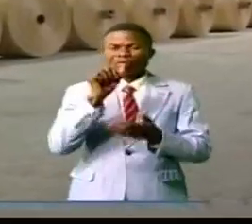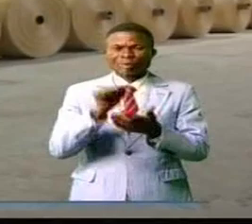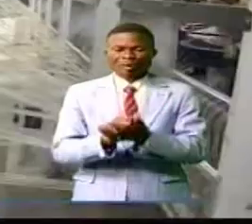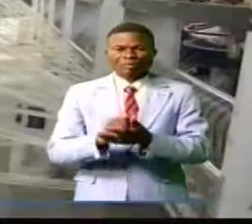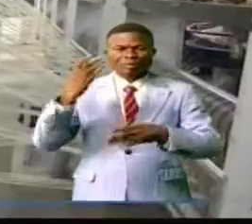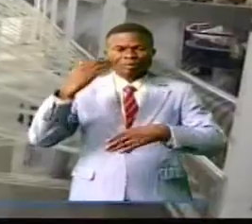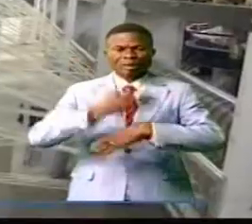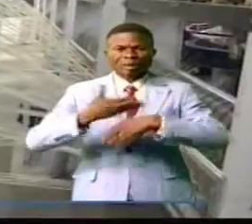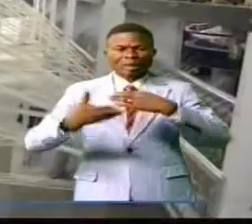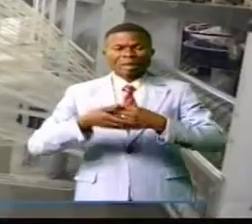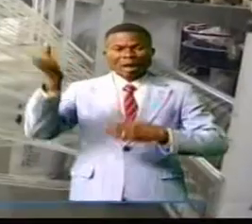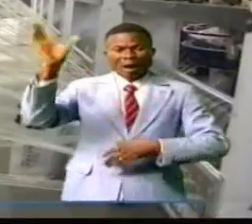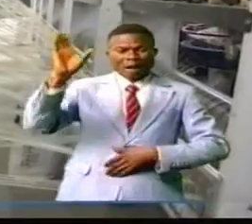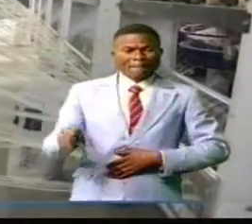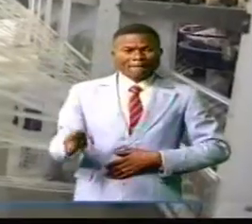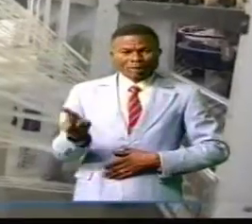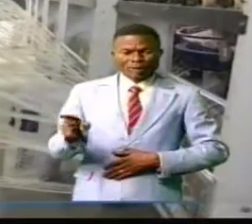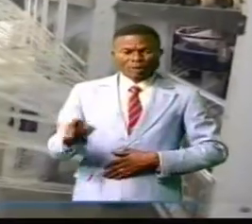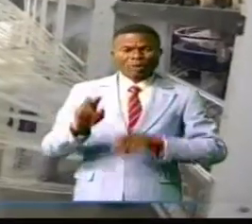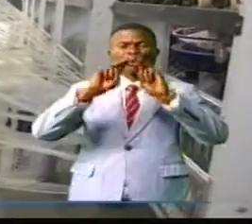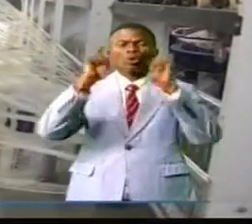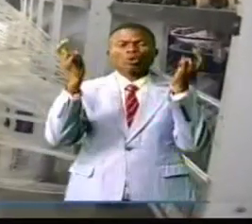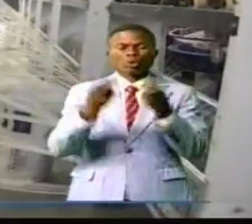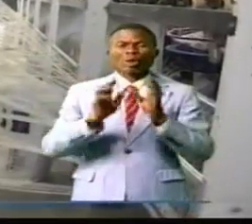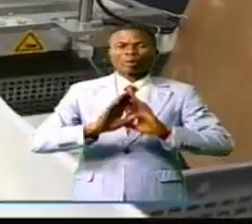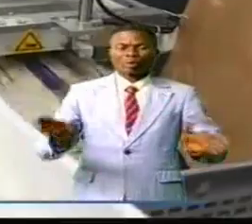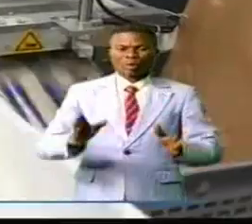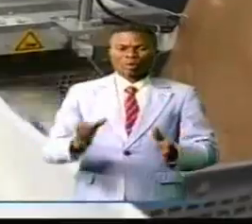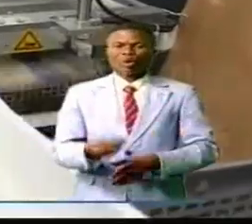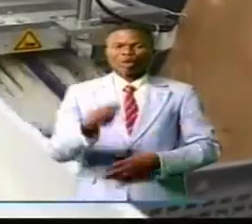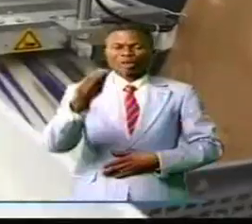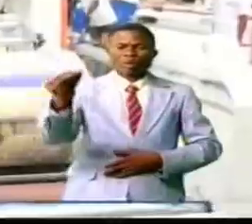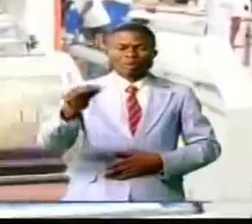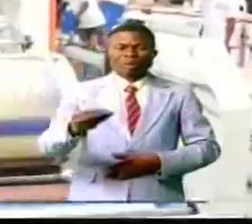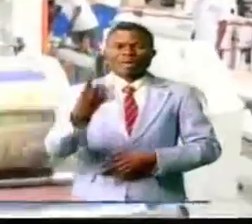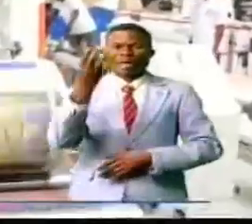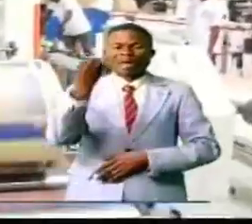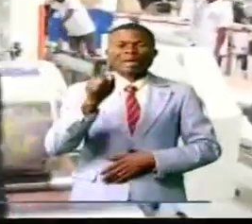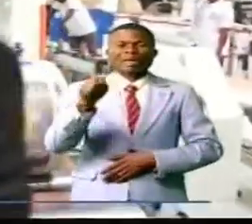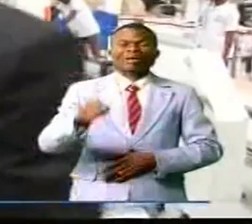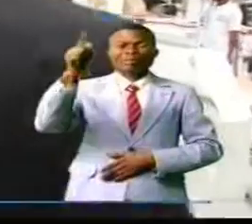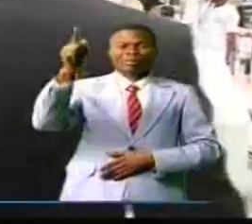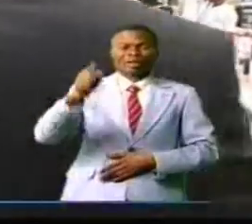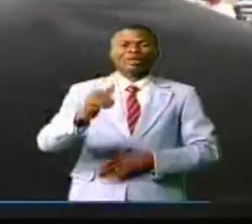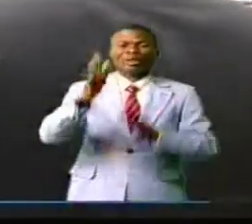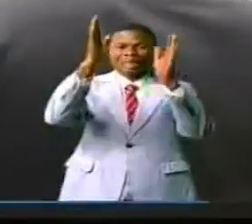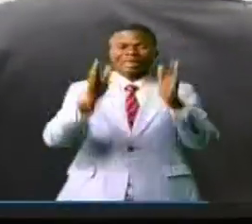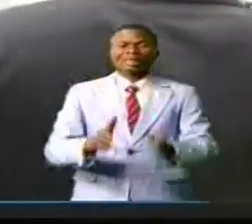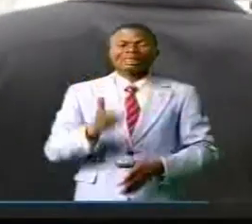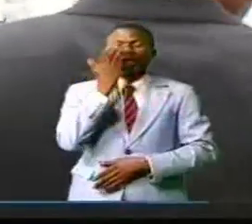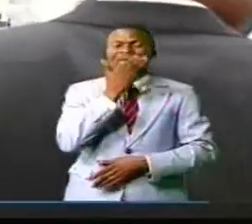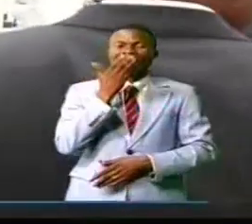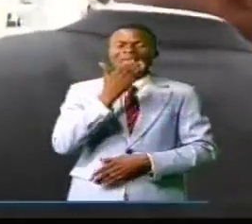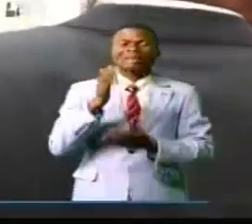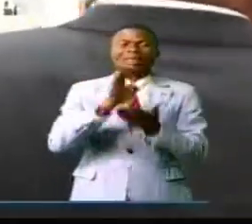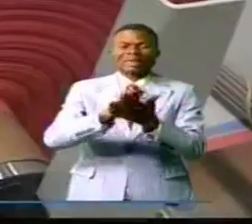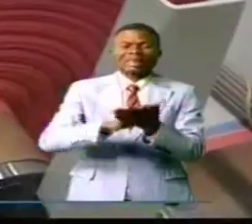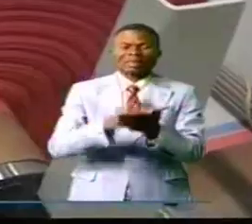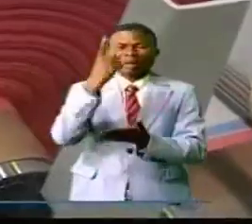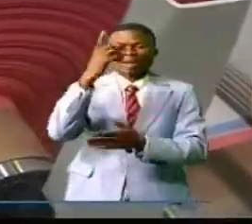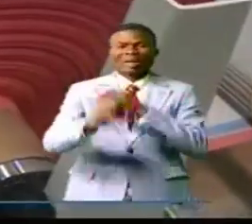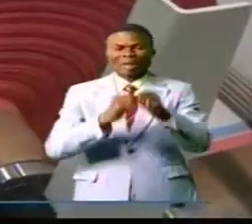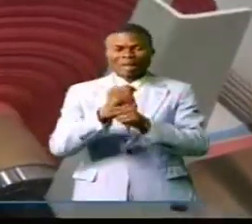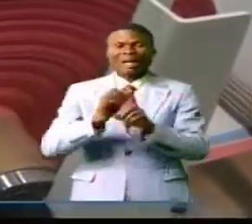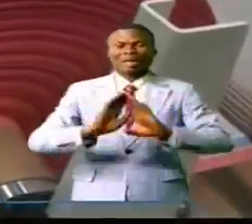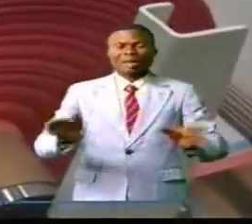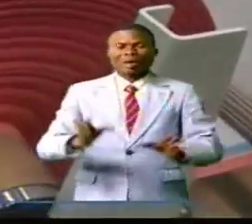dans la province du Congo central, cette usine a la capacité de produire 40 millions d'emballages du ciment par an. Elle est également en